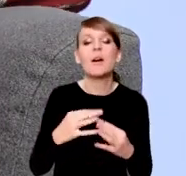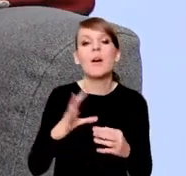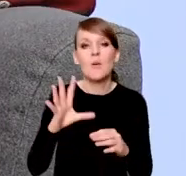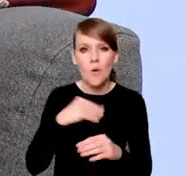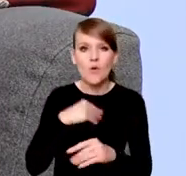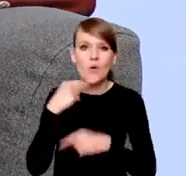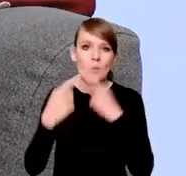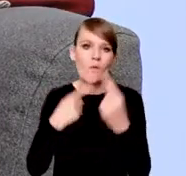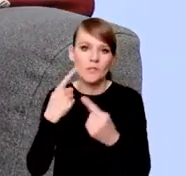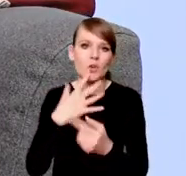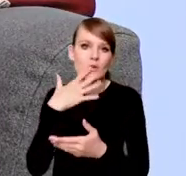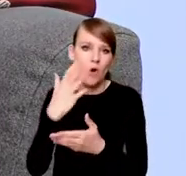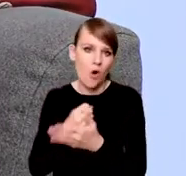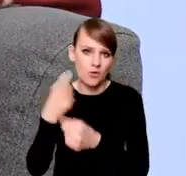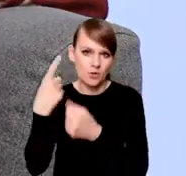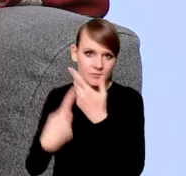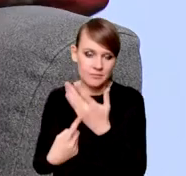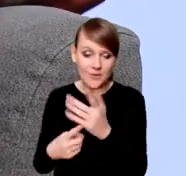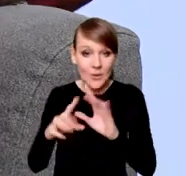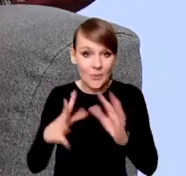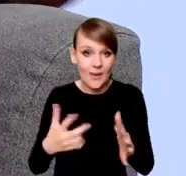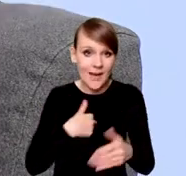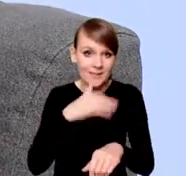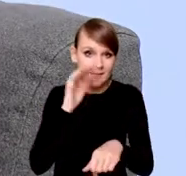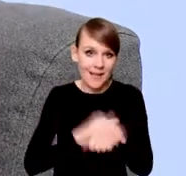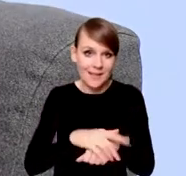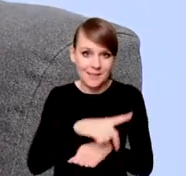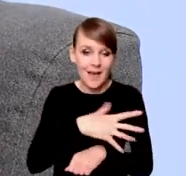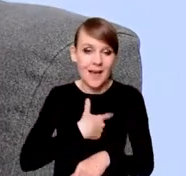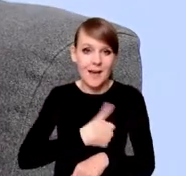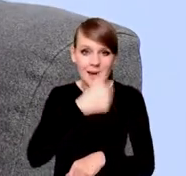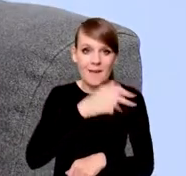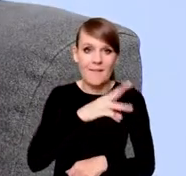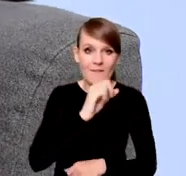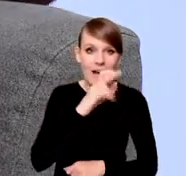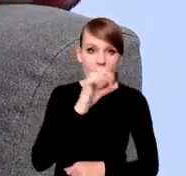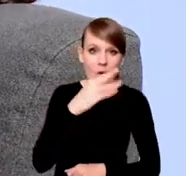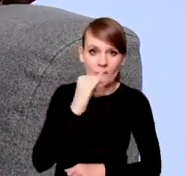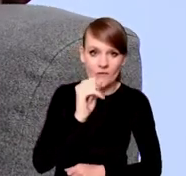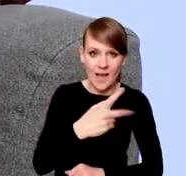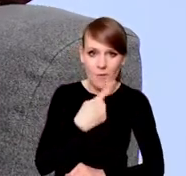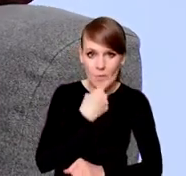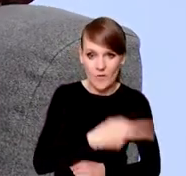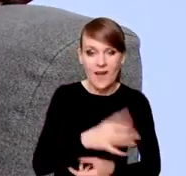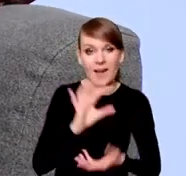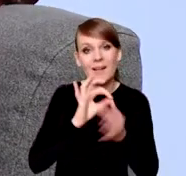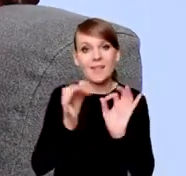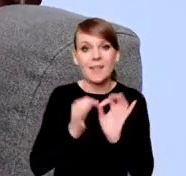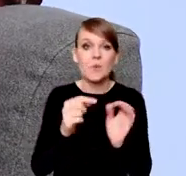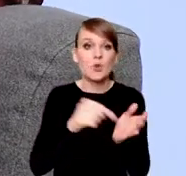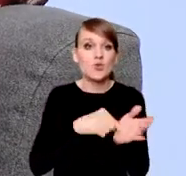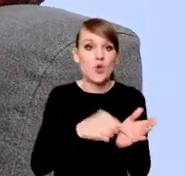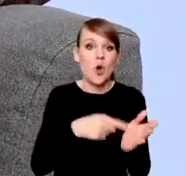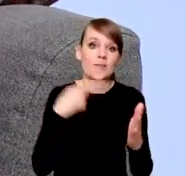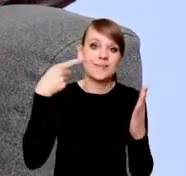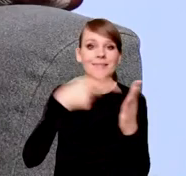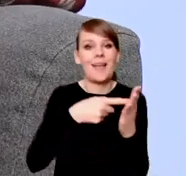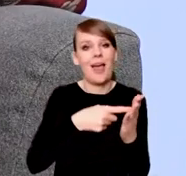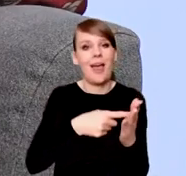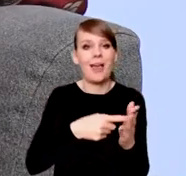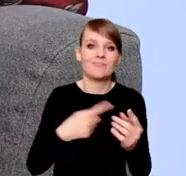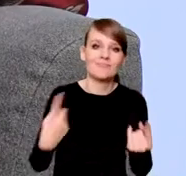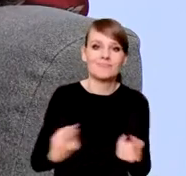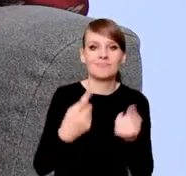z tym, co powiedział pan rektor Wachowiak, że jeśli to miałoby być nowe narzędzie PR-owe, to